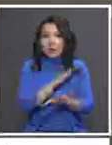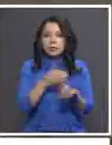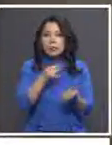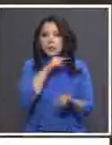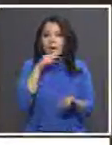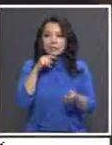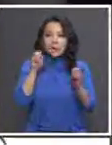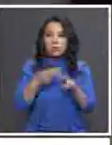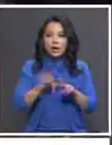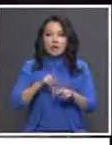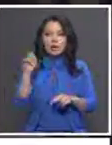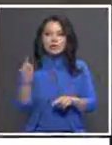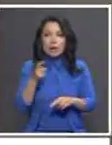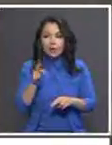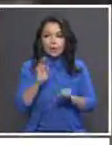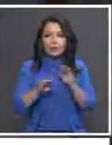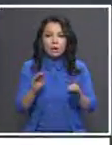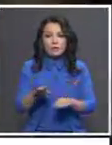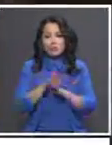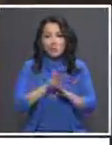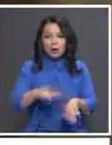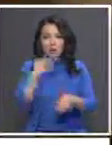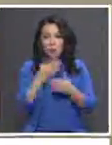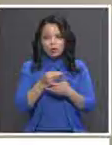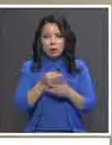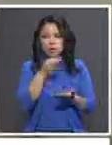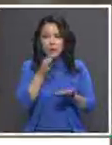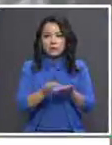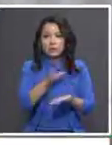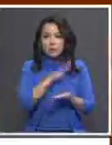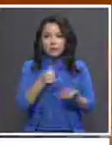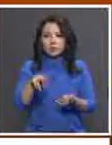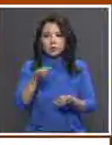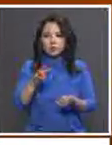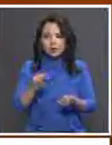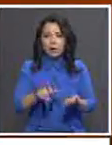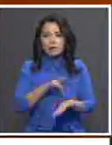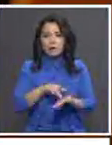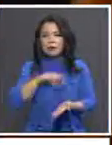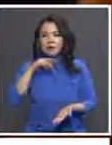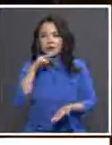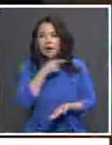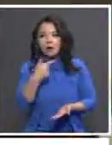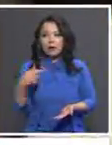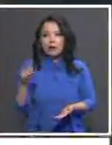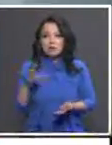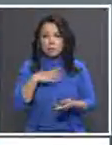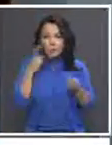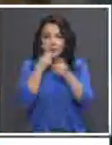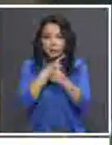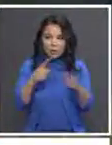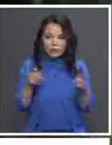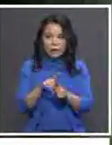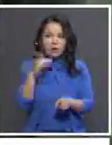өз мамандарының химиялық қару іздерін таппағанын мәлімдеді. Жақында Дума қаласында улы газдың қолданылғаны туралы хабарлағаннан